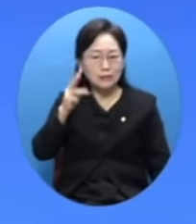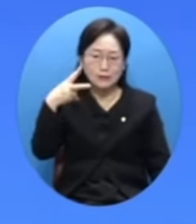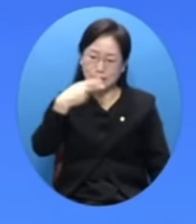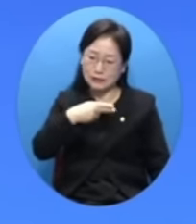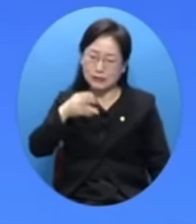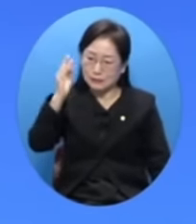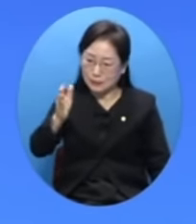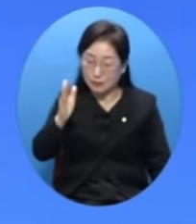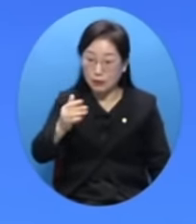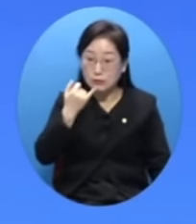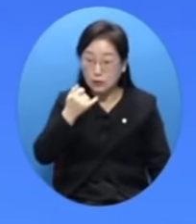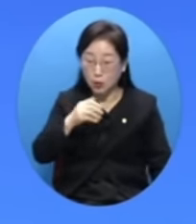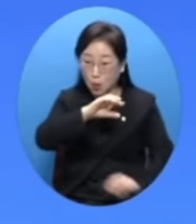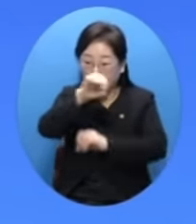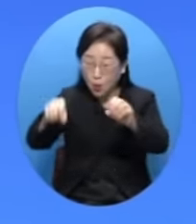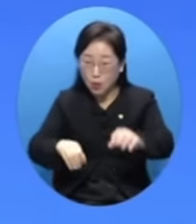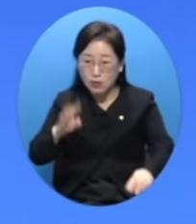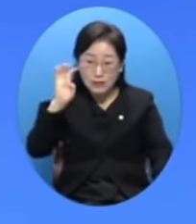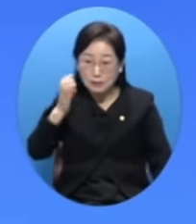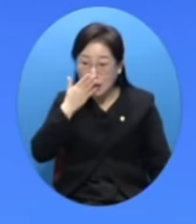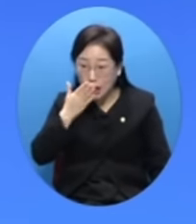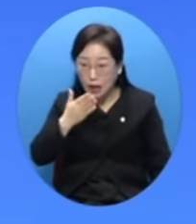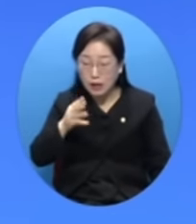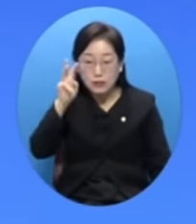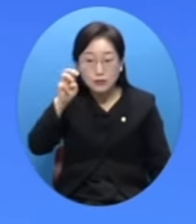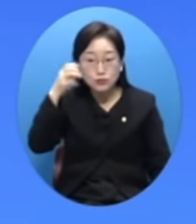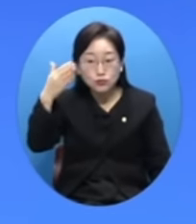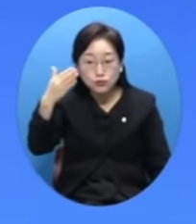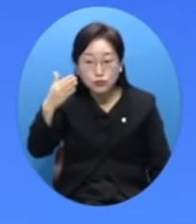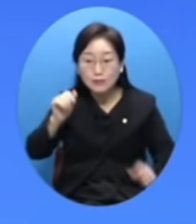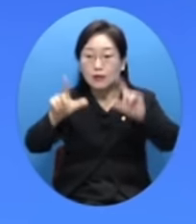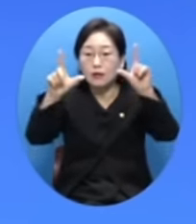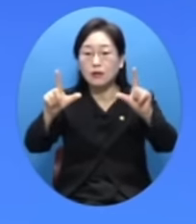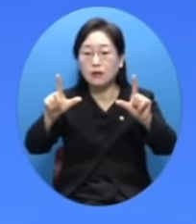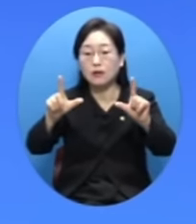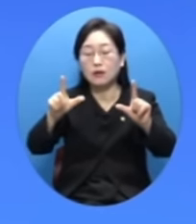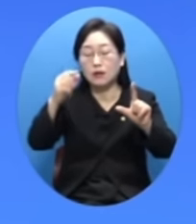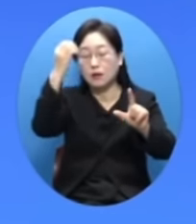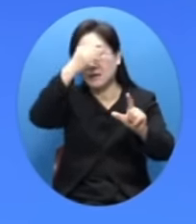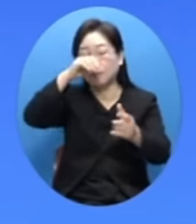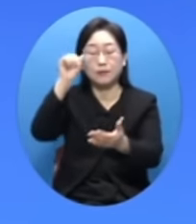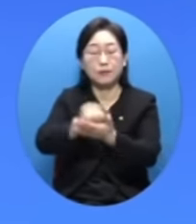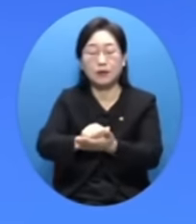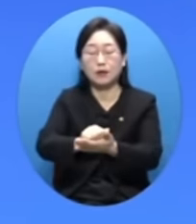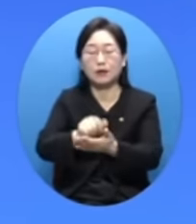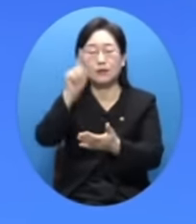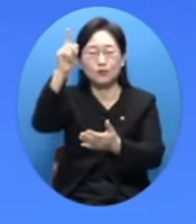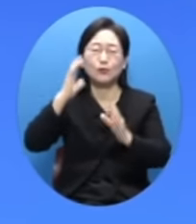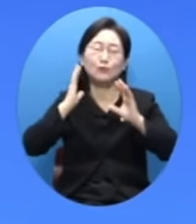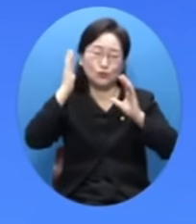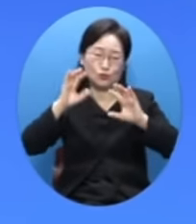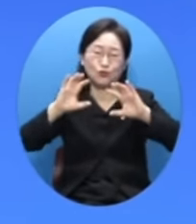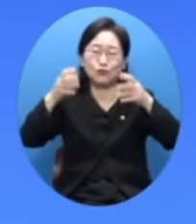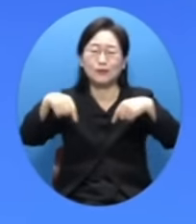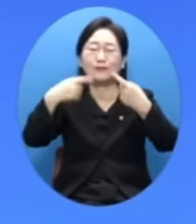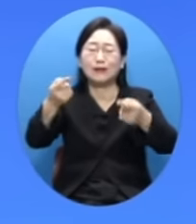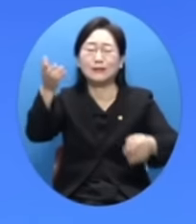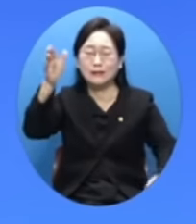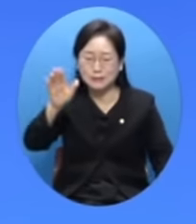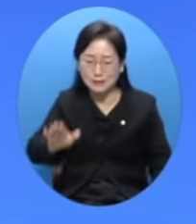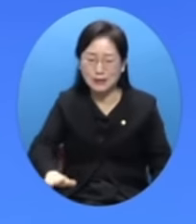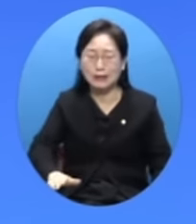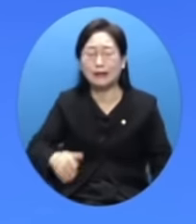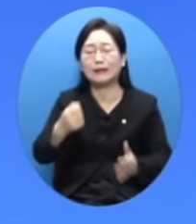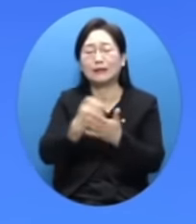했는데 39일 하시고 일어나지 못하셔서 물론 총에 가시겠지만 우리 모두가 안다고 했던